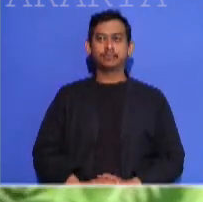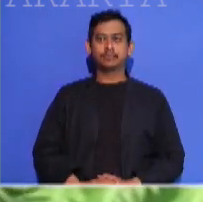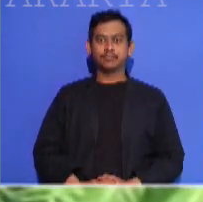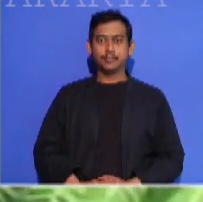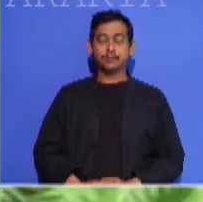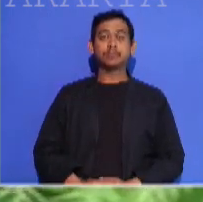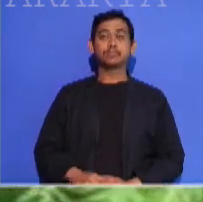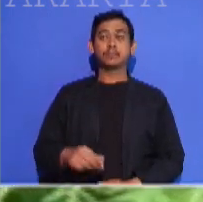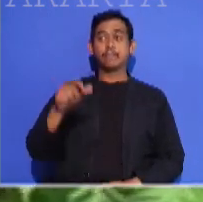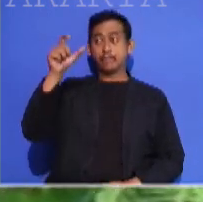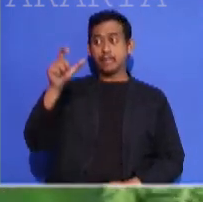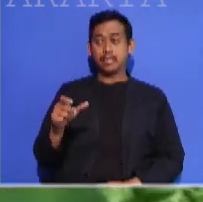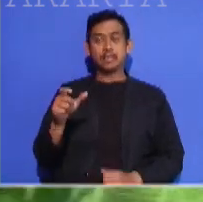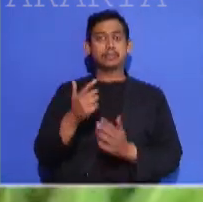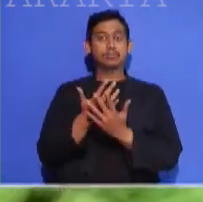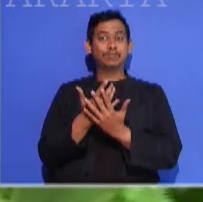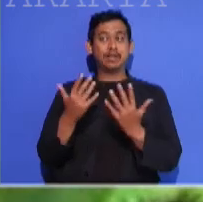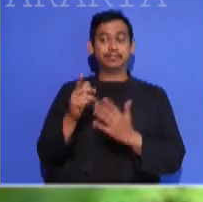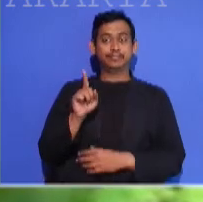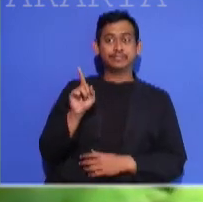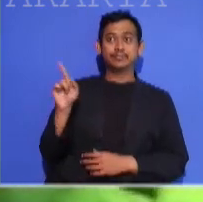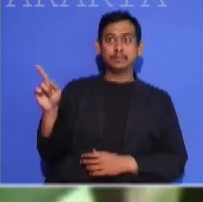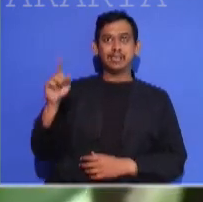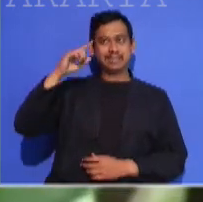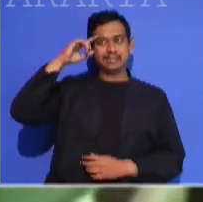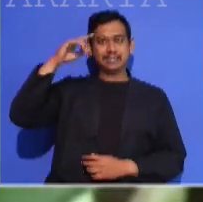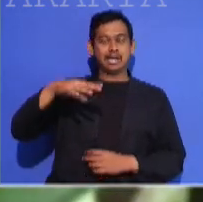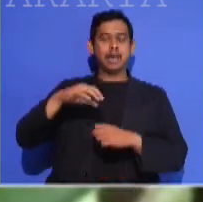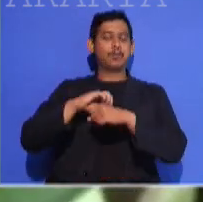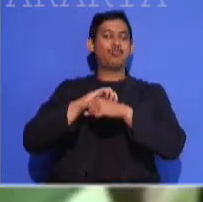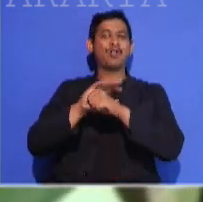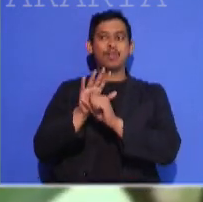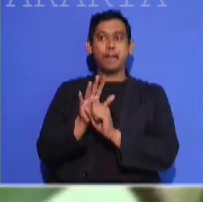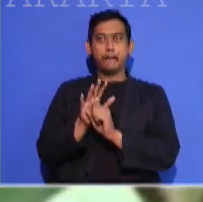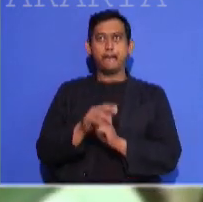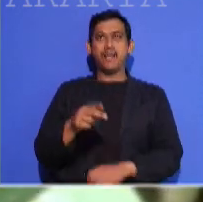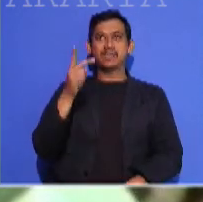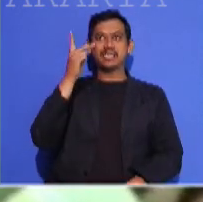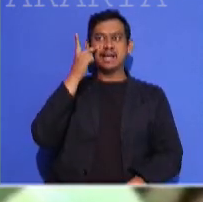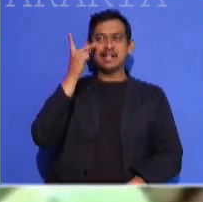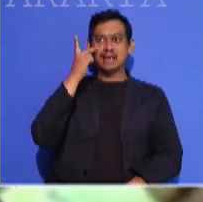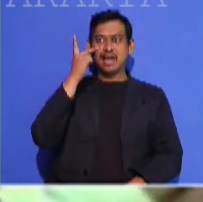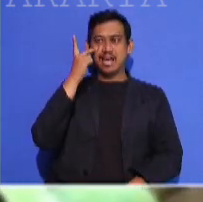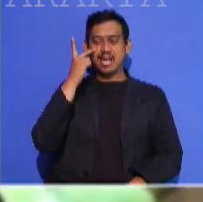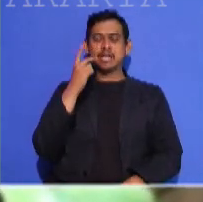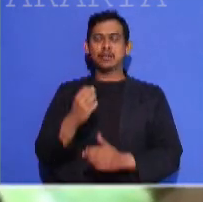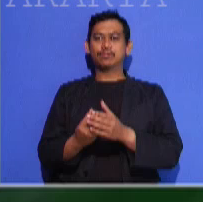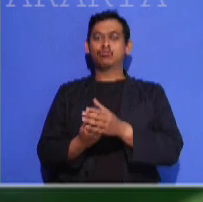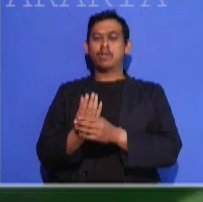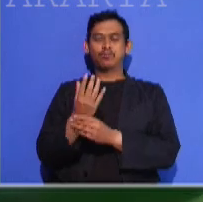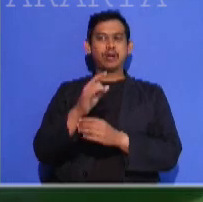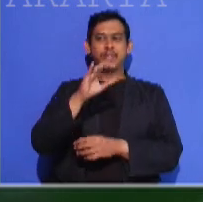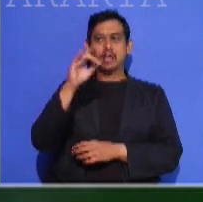Kurniawan saweneh warga saking Sekendal Hargotirta Kokap Kulon Progo kupiyo njagi lestantuning sumber keanekaragaman hayati